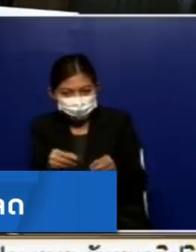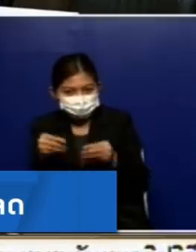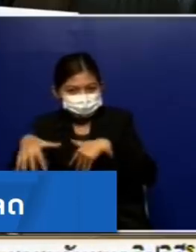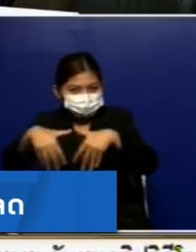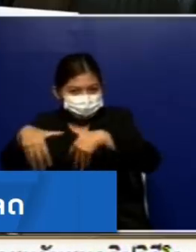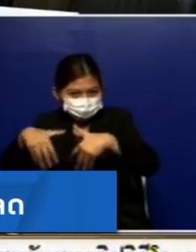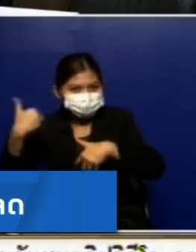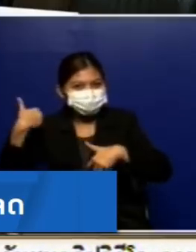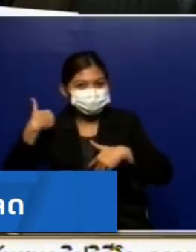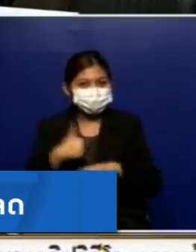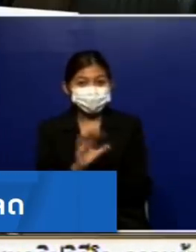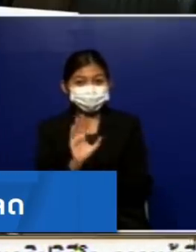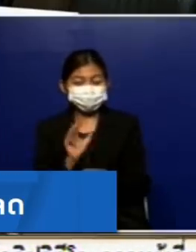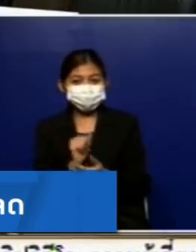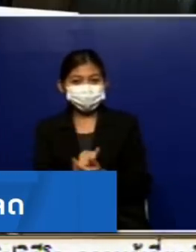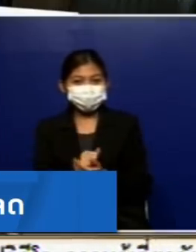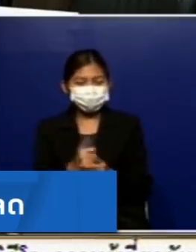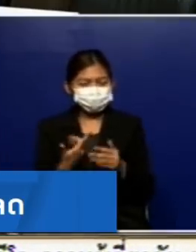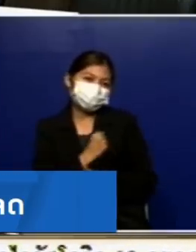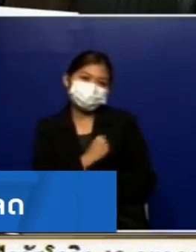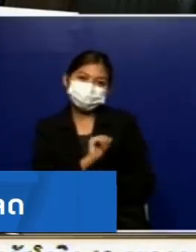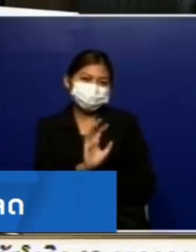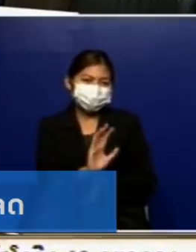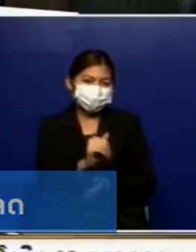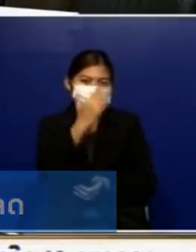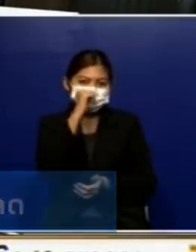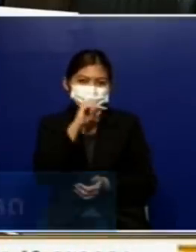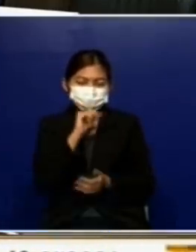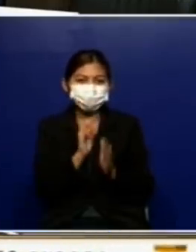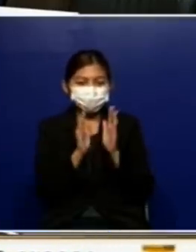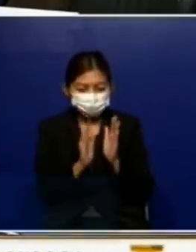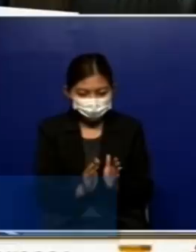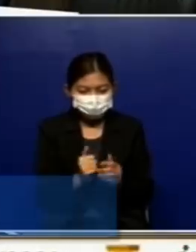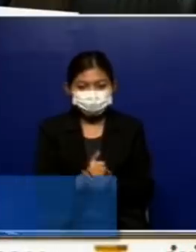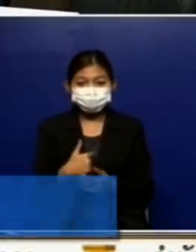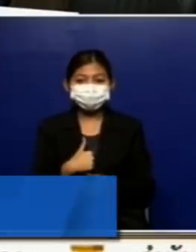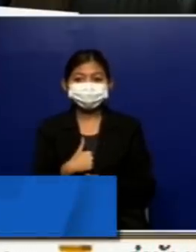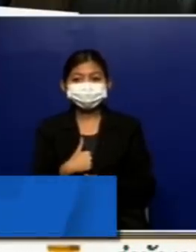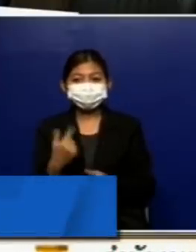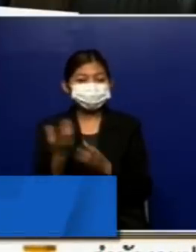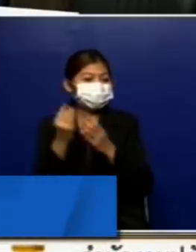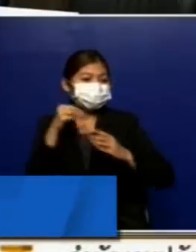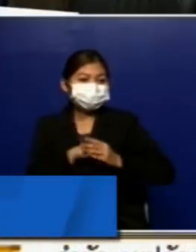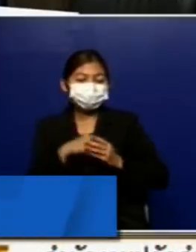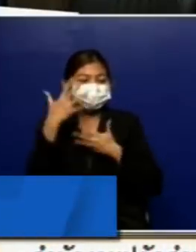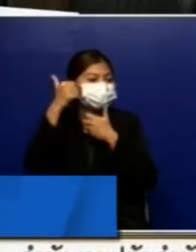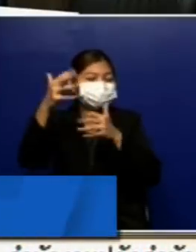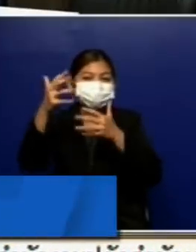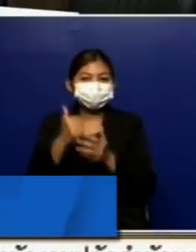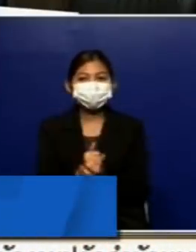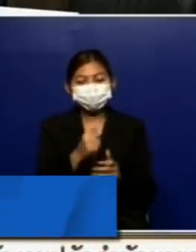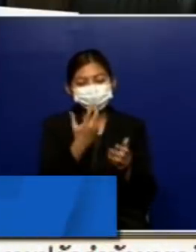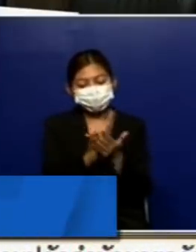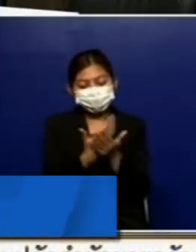เราฟังเสียงคุณสมพงษ์และสสวิโรจน์ดูครับ พอคนที่ไร้สามัญสำนึกมาทำงบก็ไม่แคล้วฮะงบ